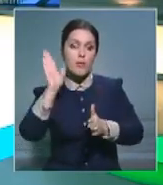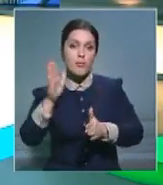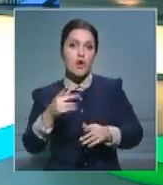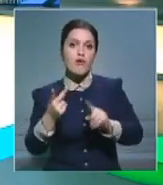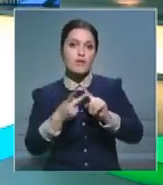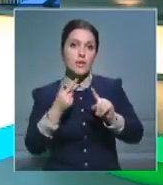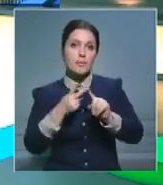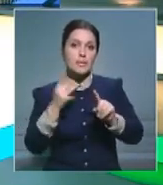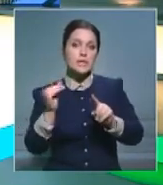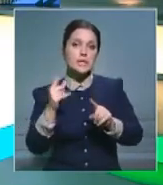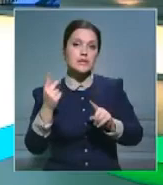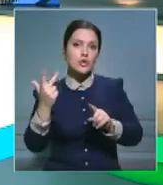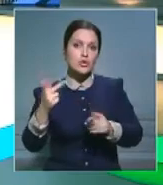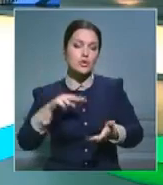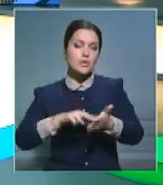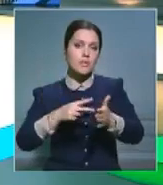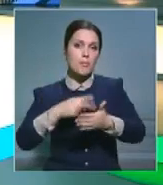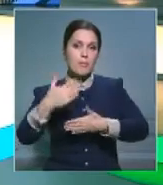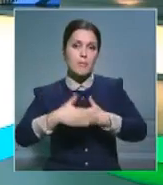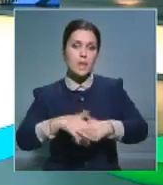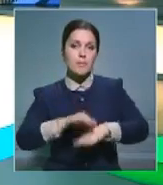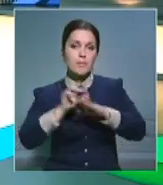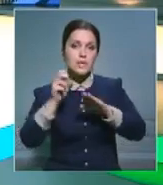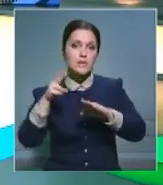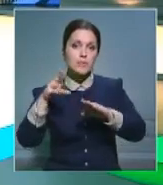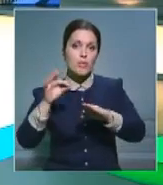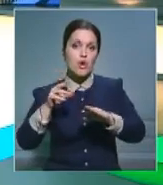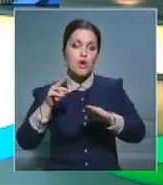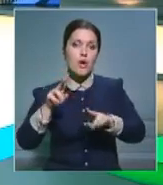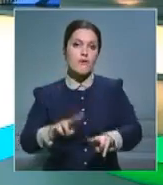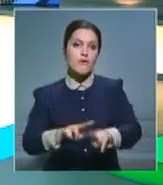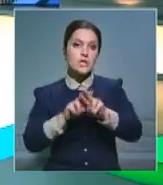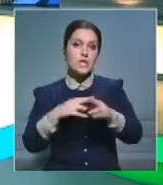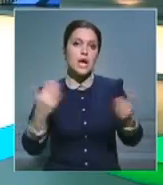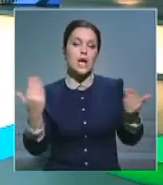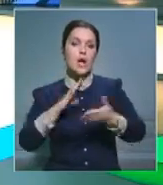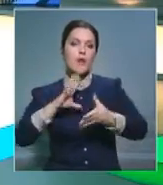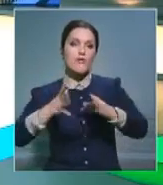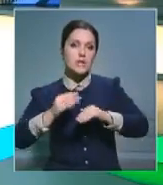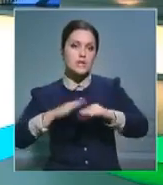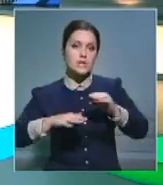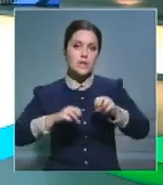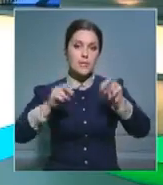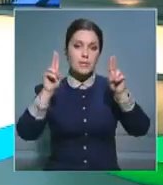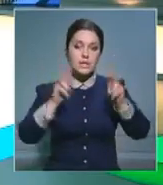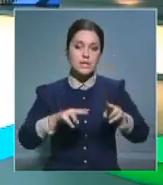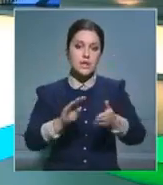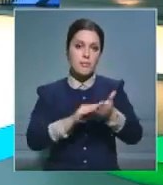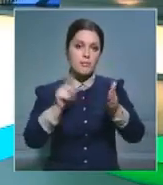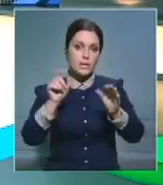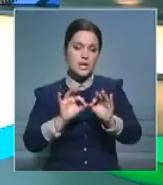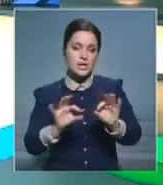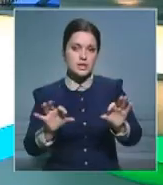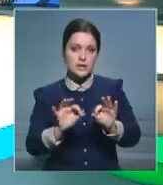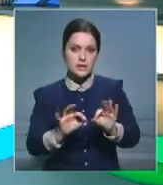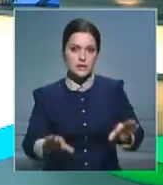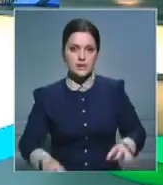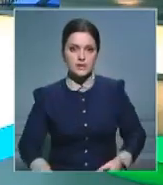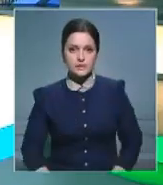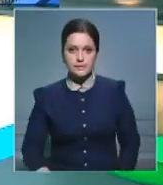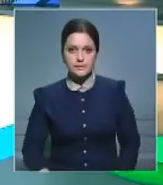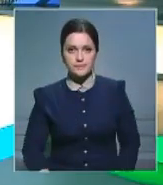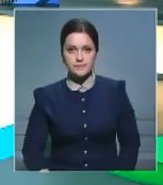стал вторым из трех запланированных перед проведением «Экспо» в Астане. Каким выводом эксперты пришли на этот раз, расскажет Елена Минкевич.